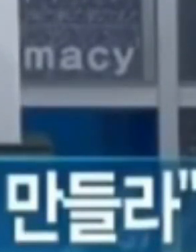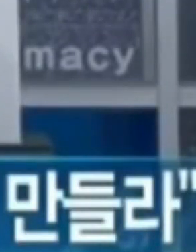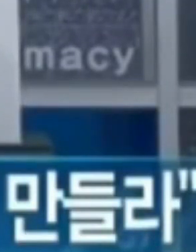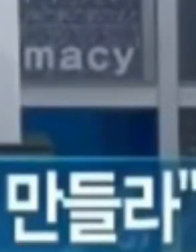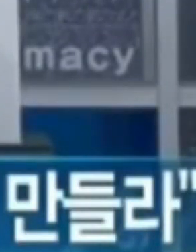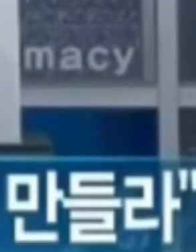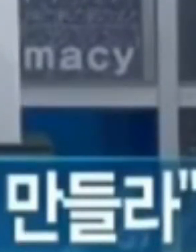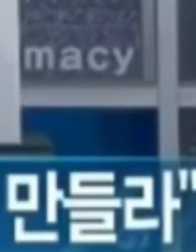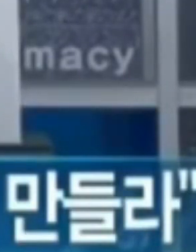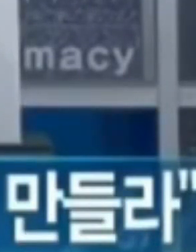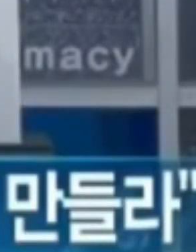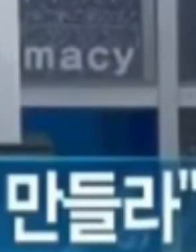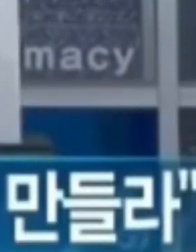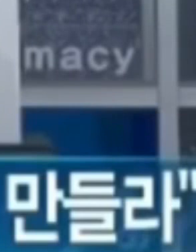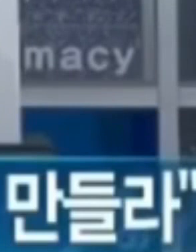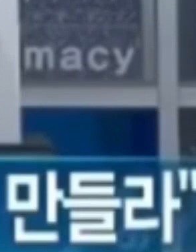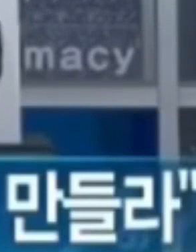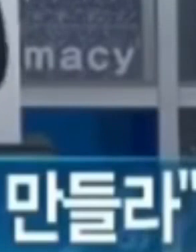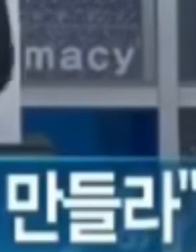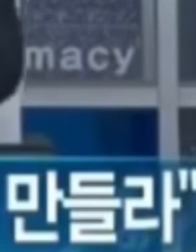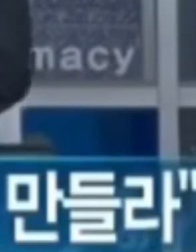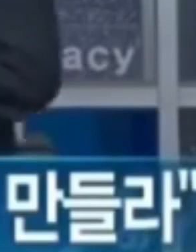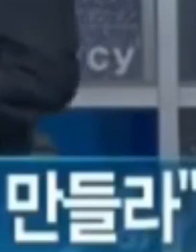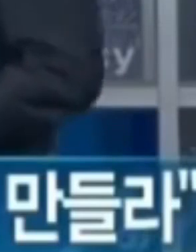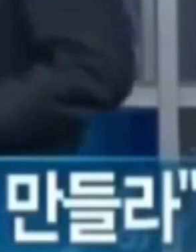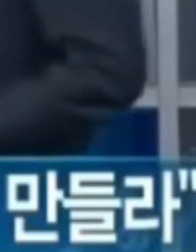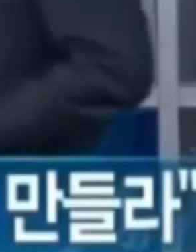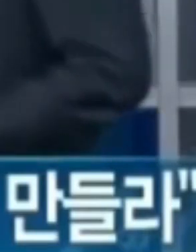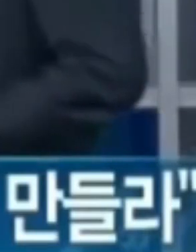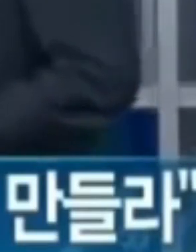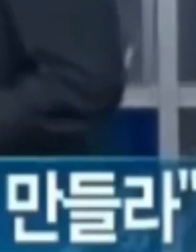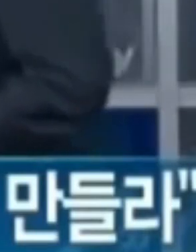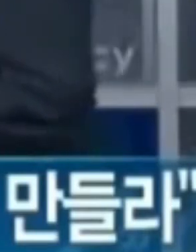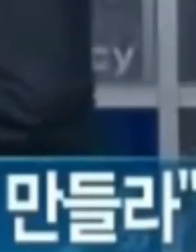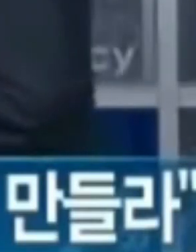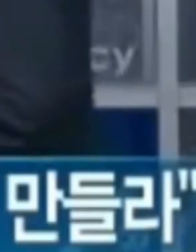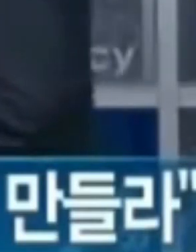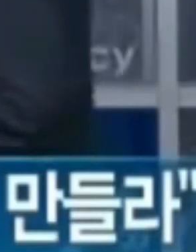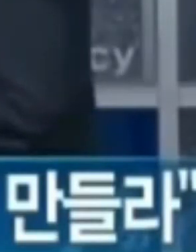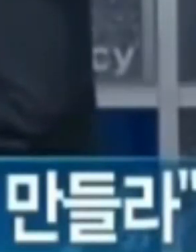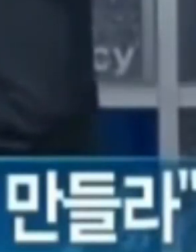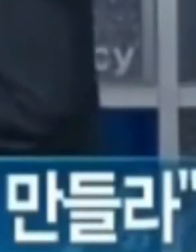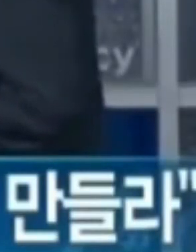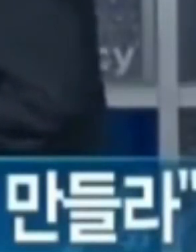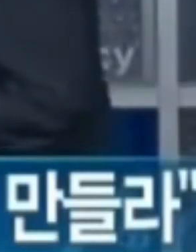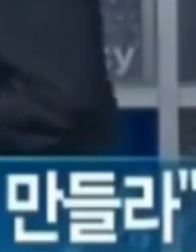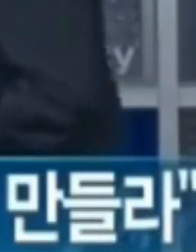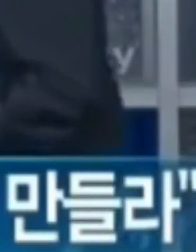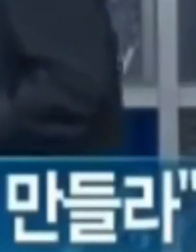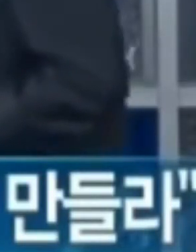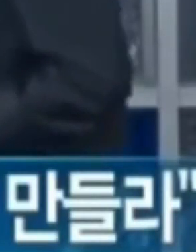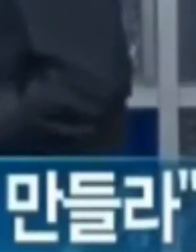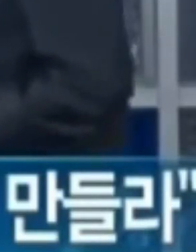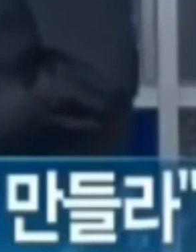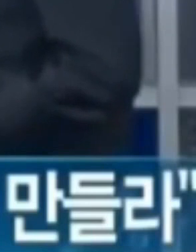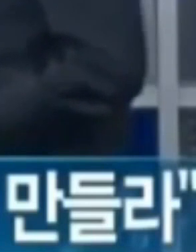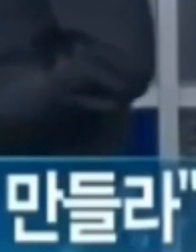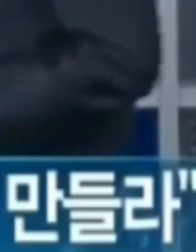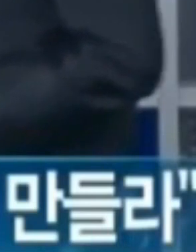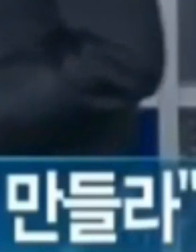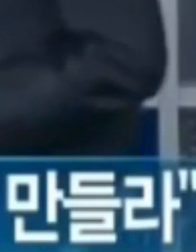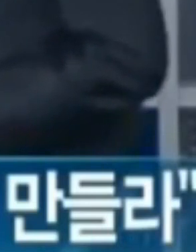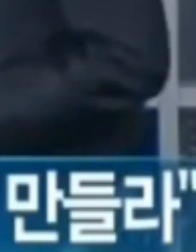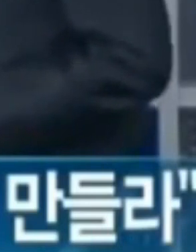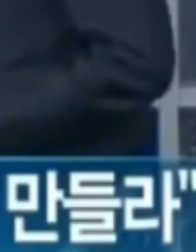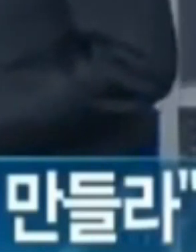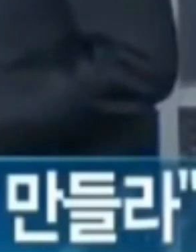조직 내에 댓글 달기, 제대로 써, 올려, 보고해 이런 조직이 있었다는 얘기네요. 저게 그러니까 일반 우리 정당 조직에서는